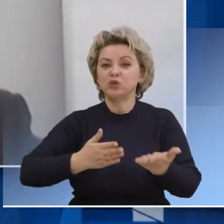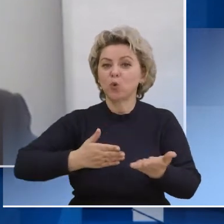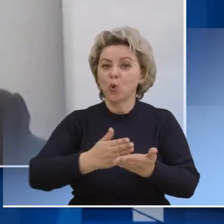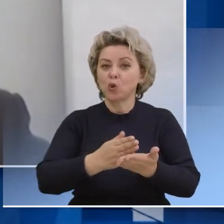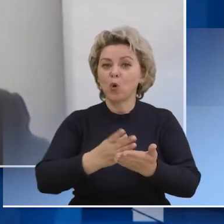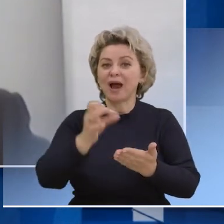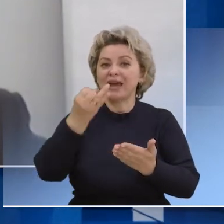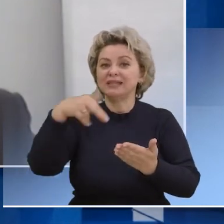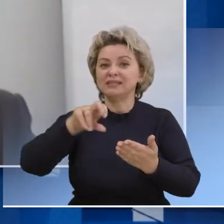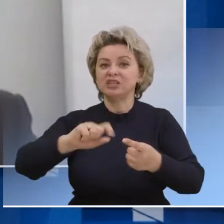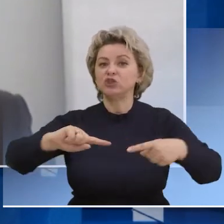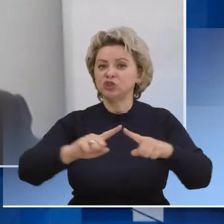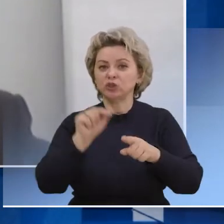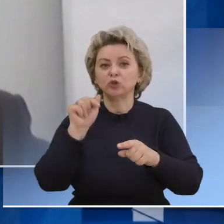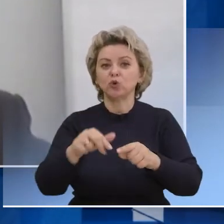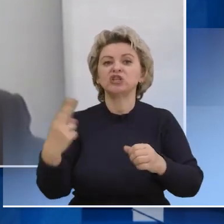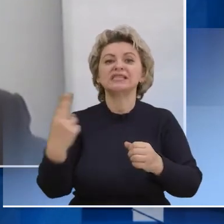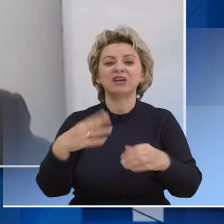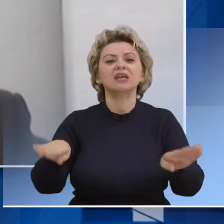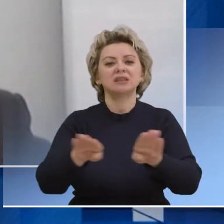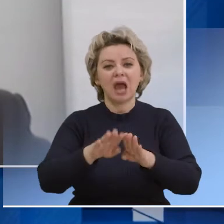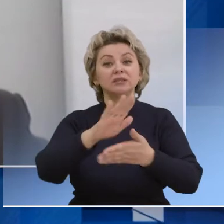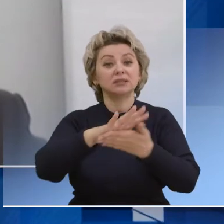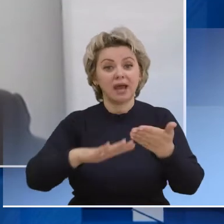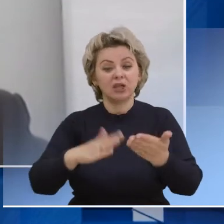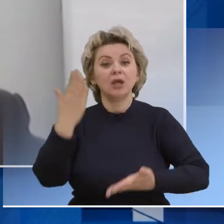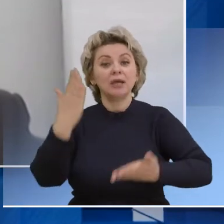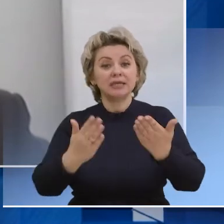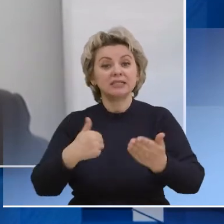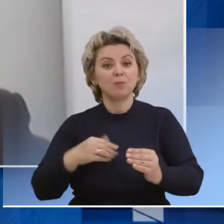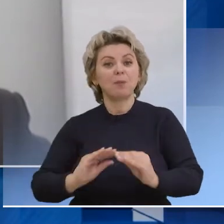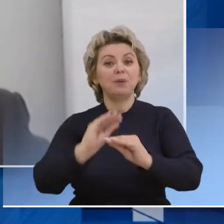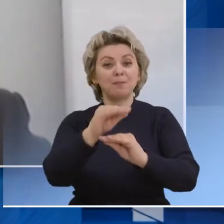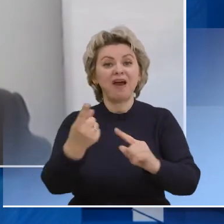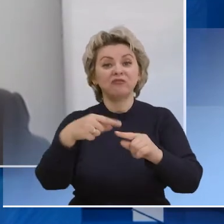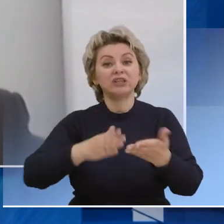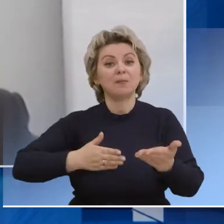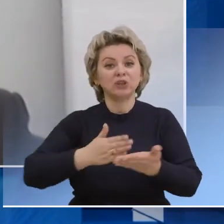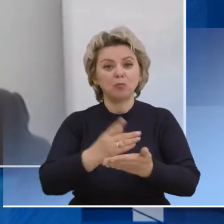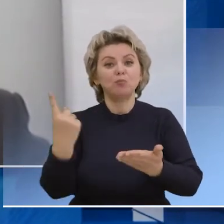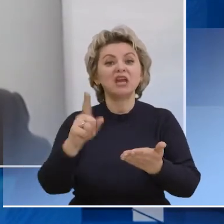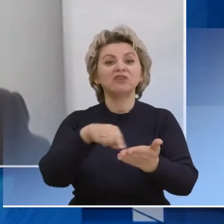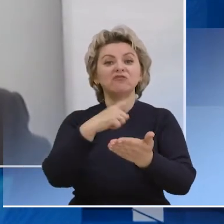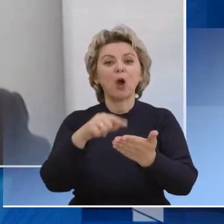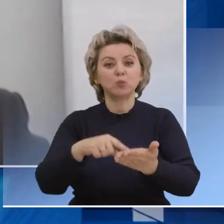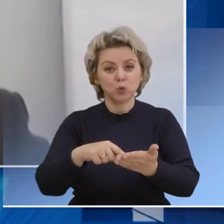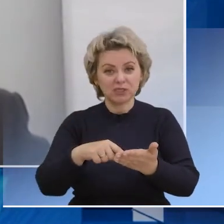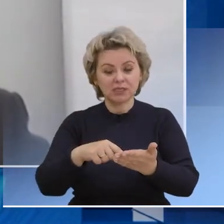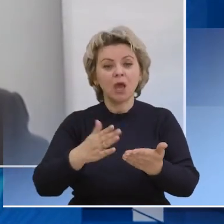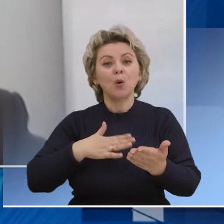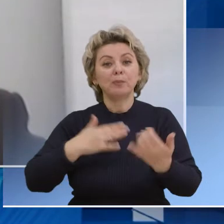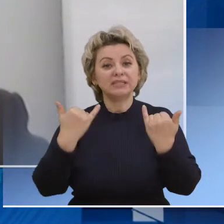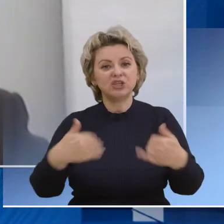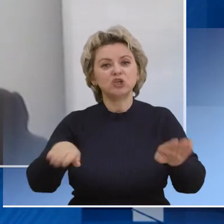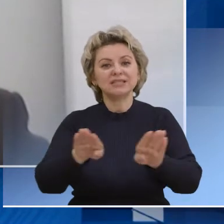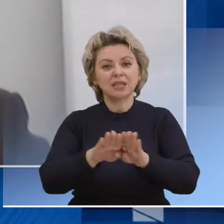в сторону IT-технологий, опять же, той же самой цифровизации и так далее. Если мы прибавим в этом направлении, первый вопрос.